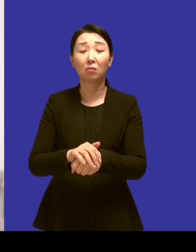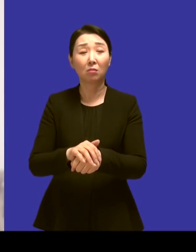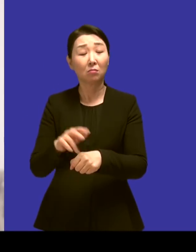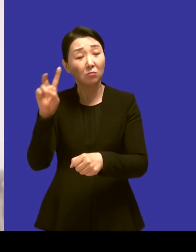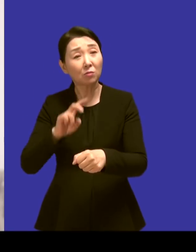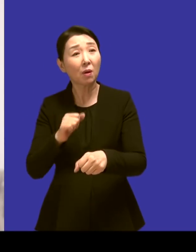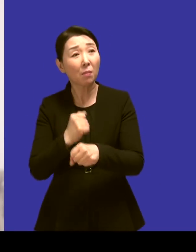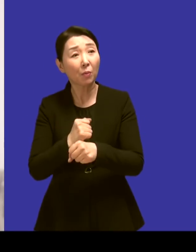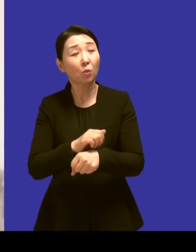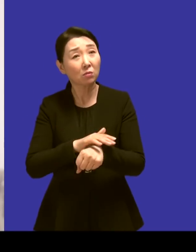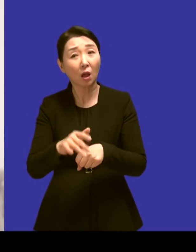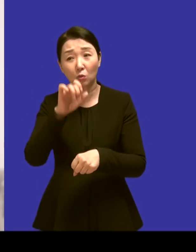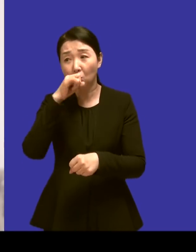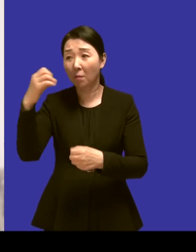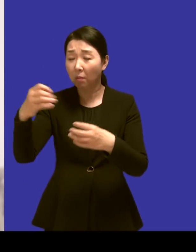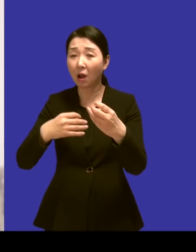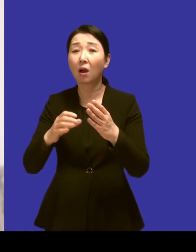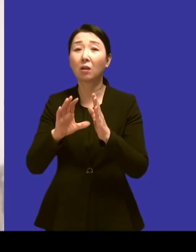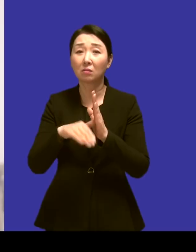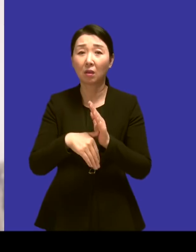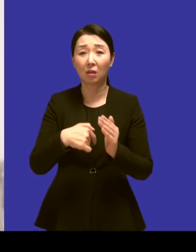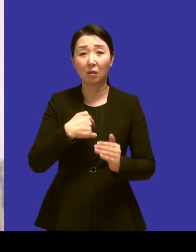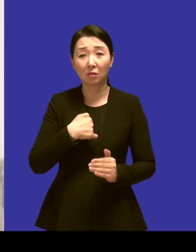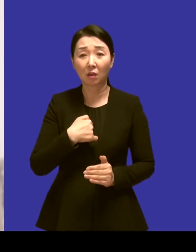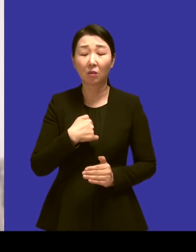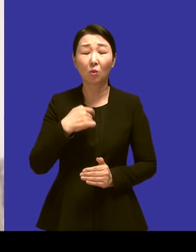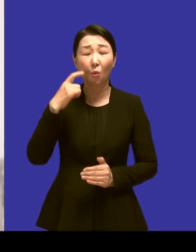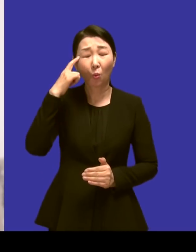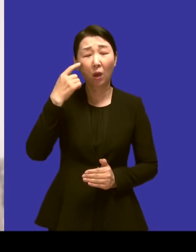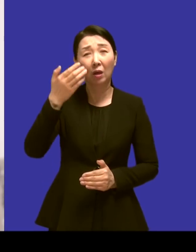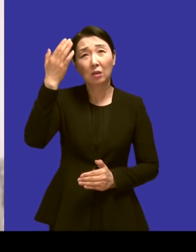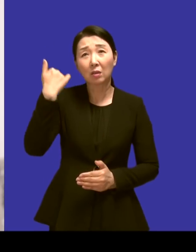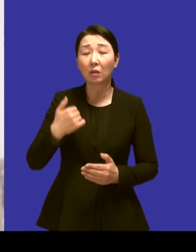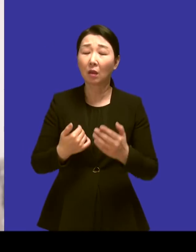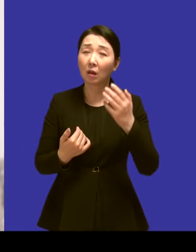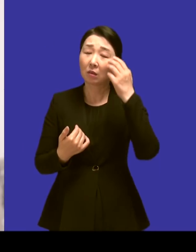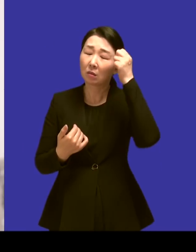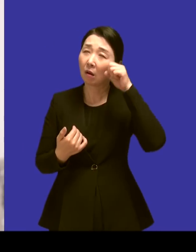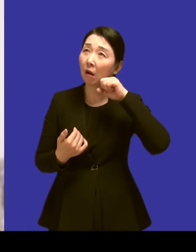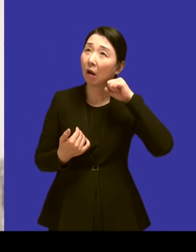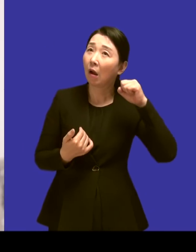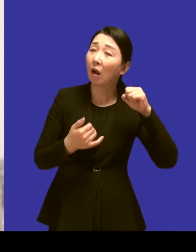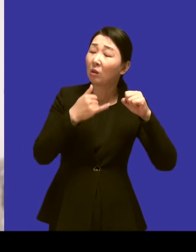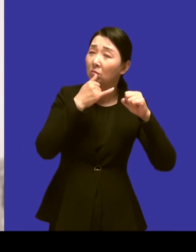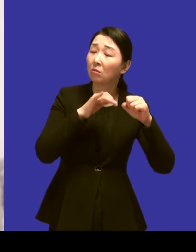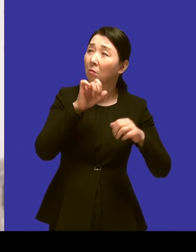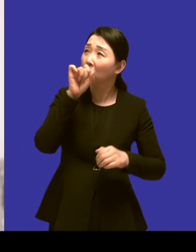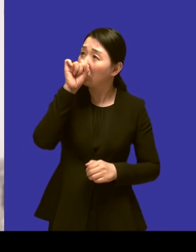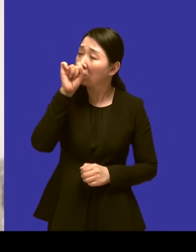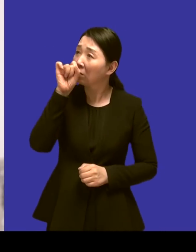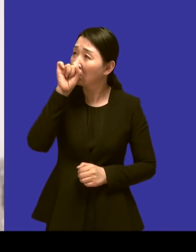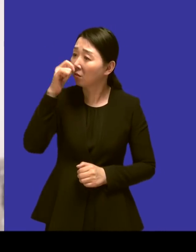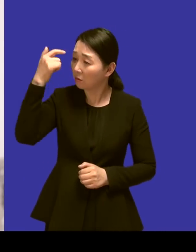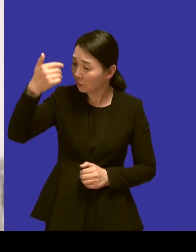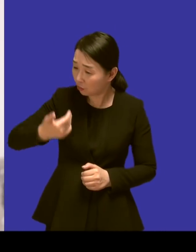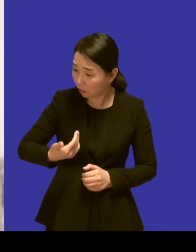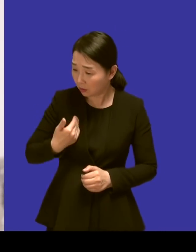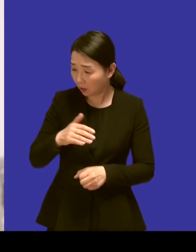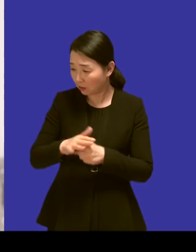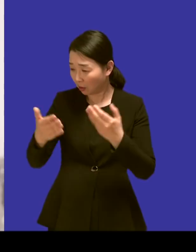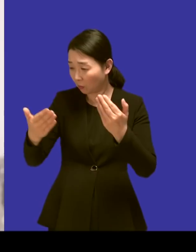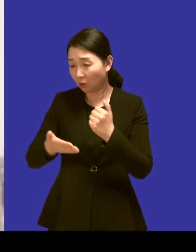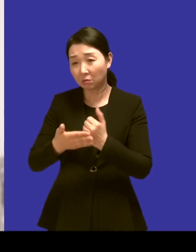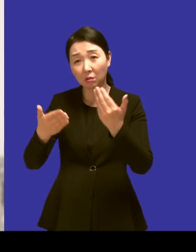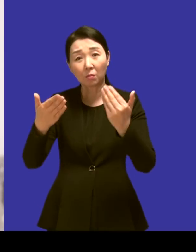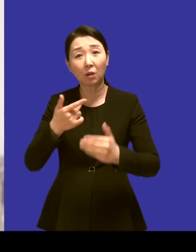진짜 좋아요라고 얘기해줘도 저는 매 순간 그거에 대해서 되묻게 돼요. 이게 정말 좋은가? 나는 늘 이렇게 사랑받고